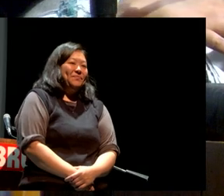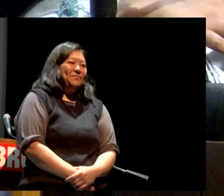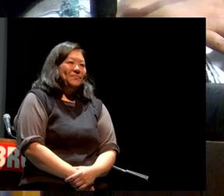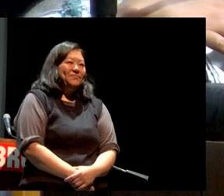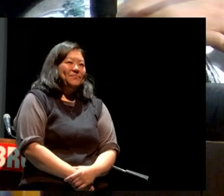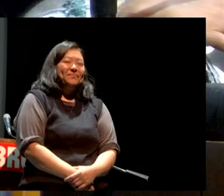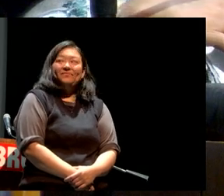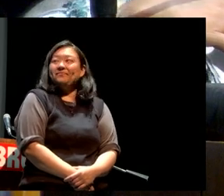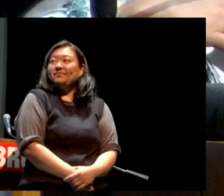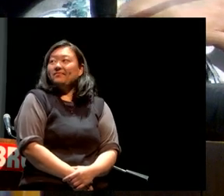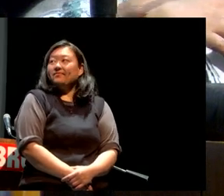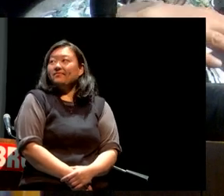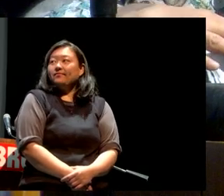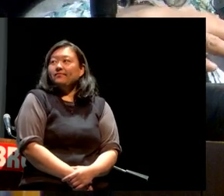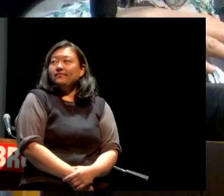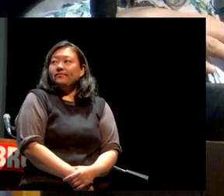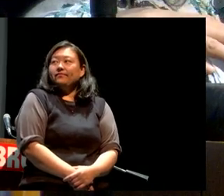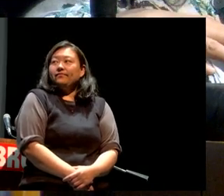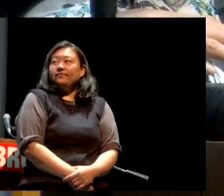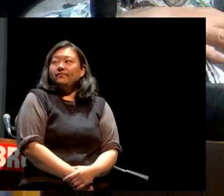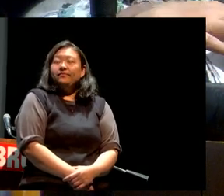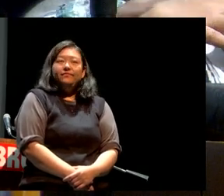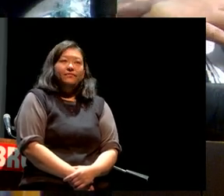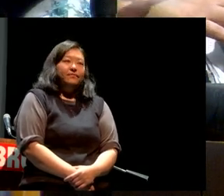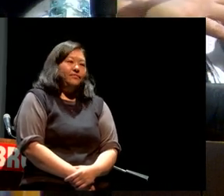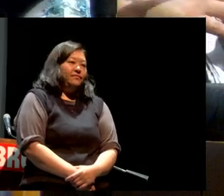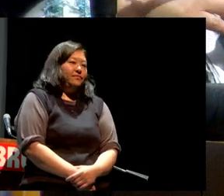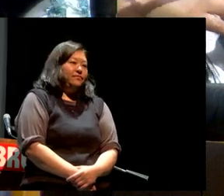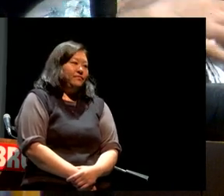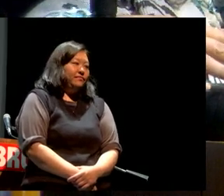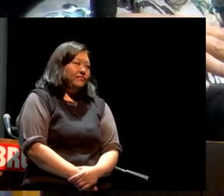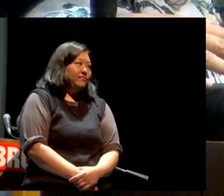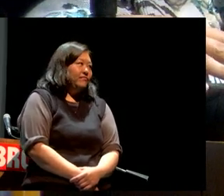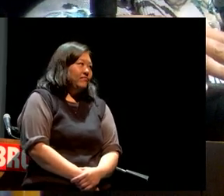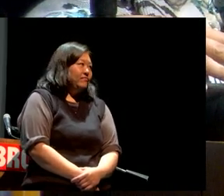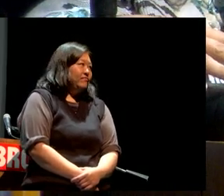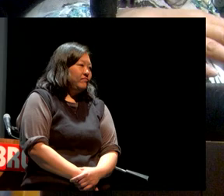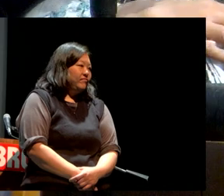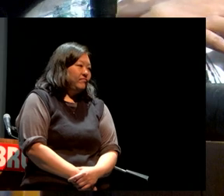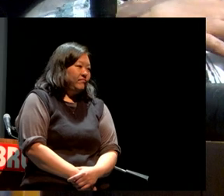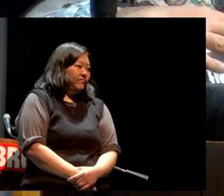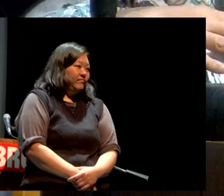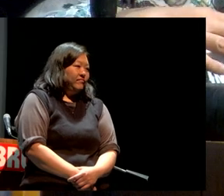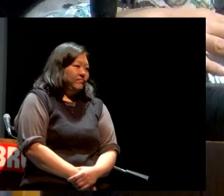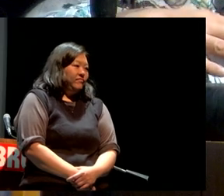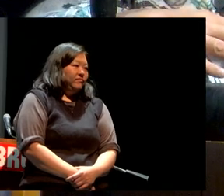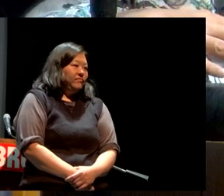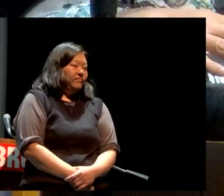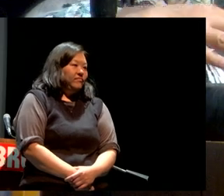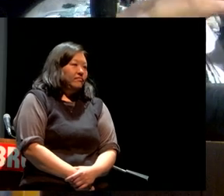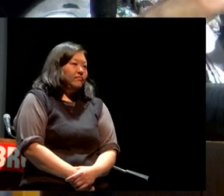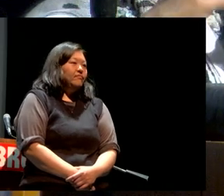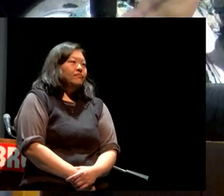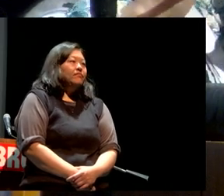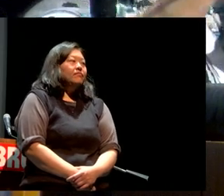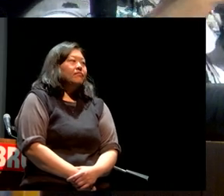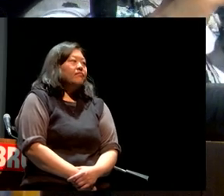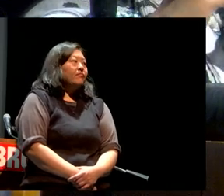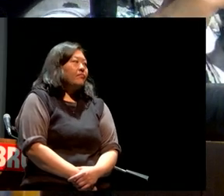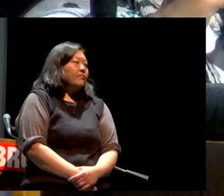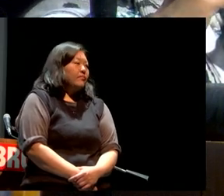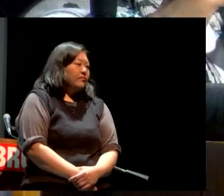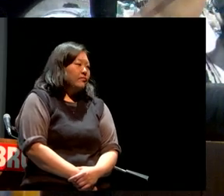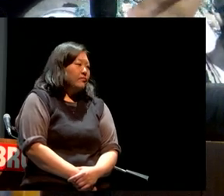なディールだったなと思うんだけど、例えばクローン X のブームが終わっちゃって、もうブロックチェーン残ってるじゃない